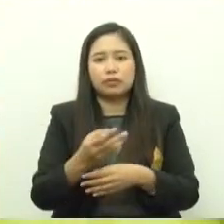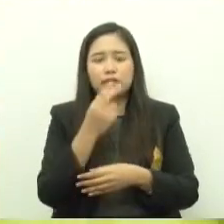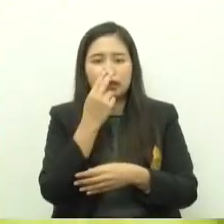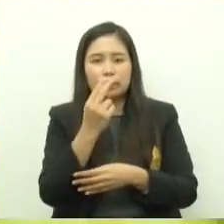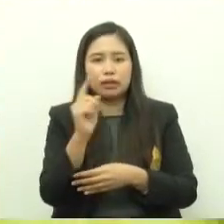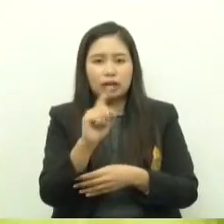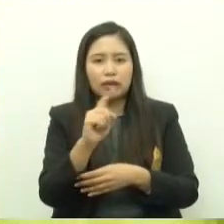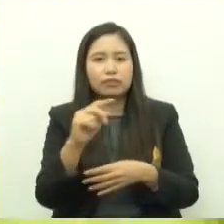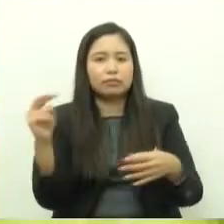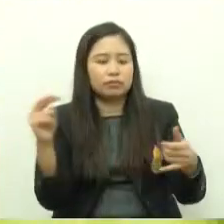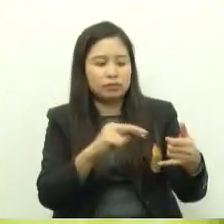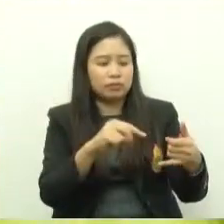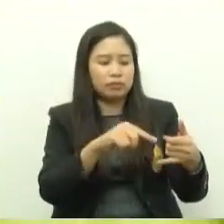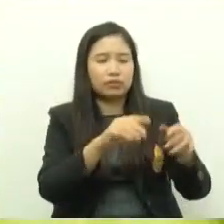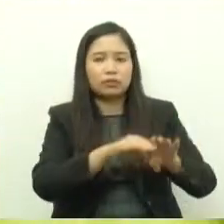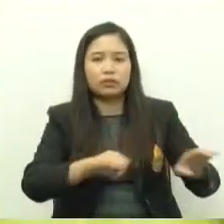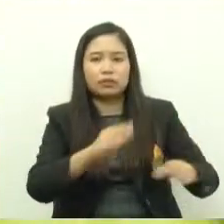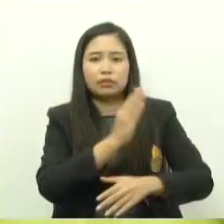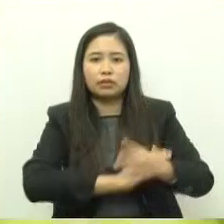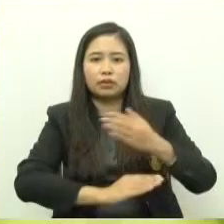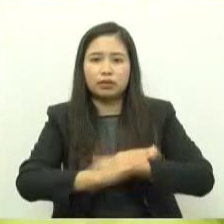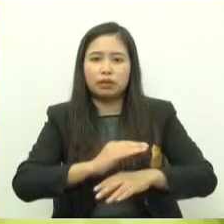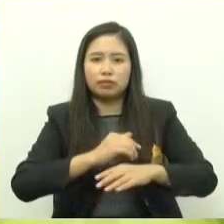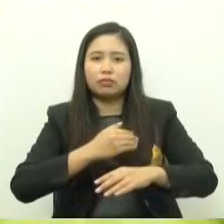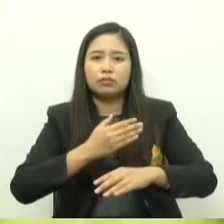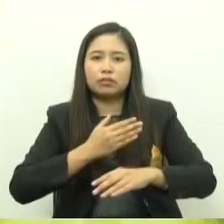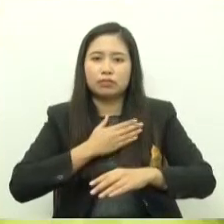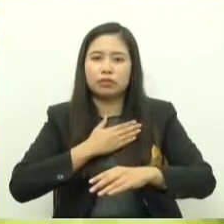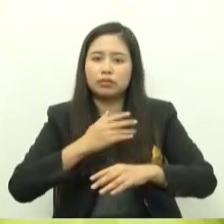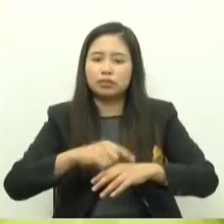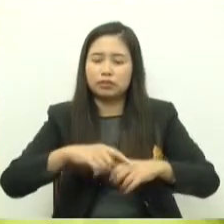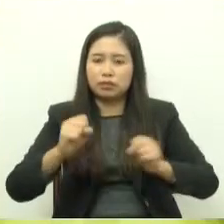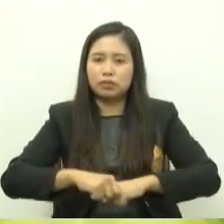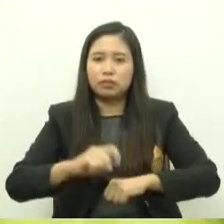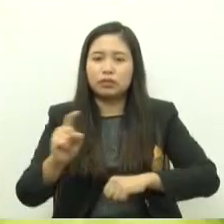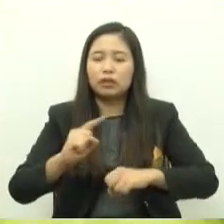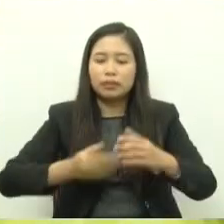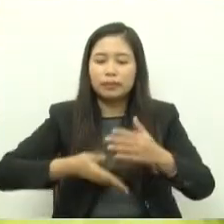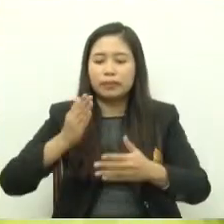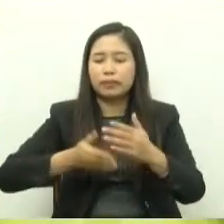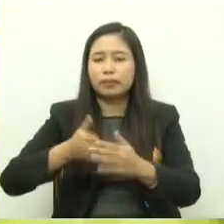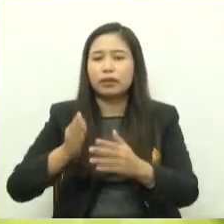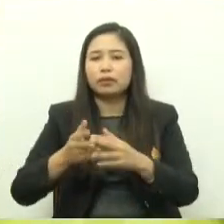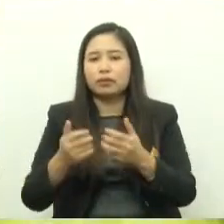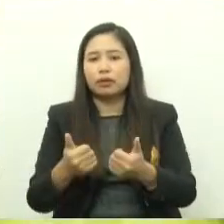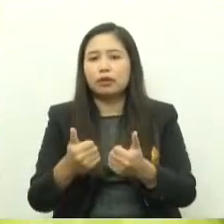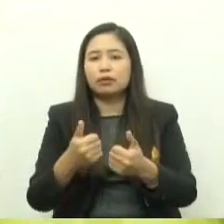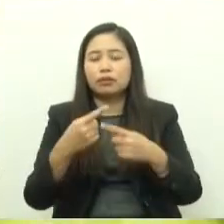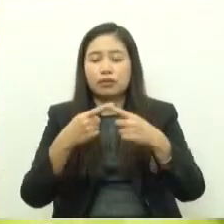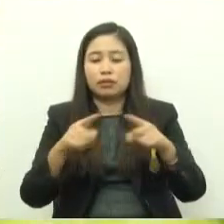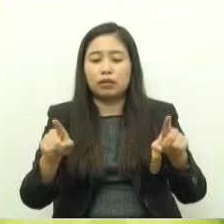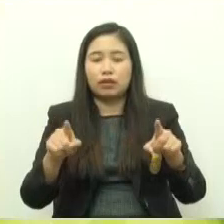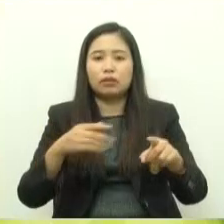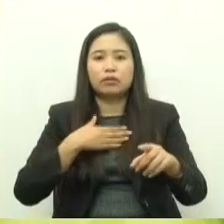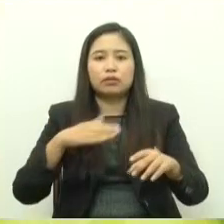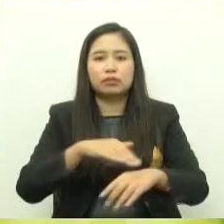ว่าวันนี้เด็กที่มีความต้องการจำเป็นพิเศษเค้ามีสิ่งที่เค้าขาดแต่ไม่น่าเชื่อว่าเค้าใช้สิ่งที่